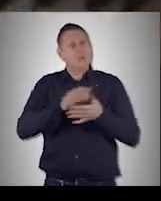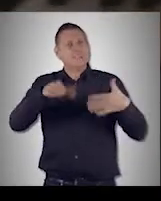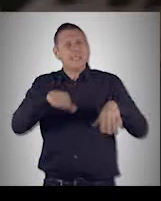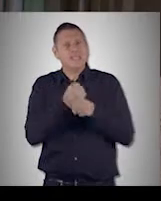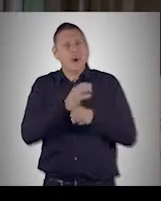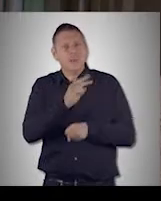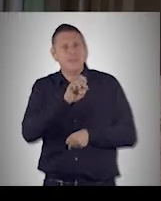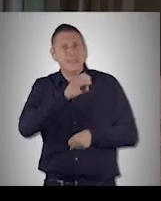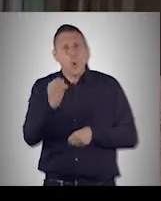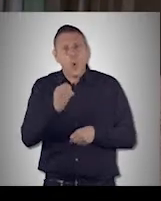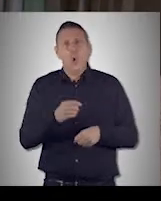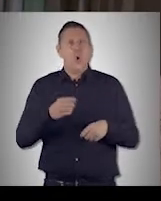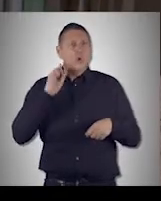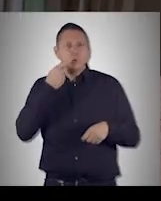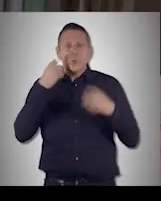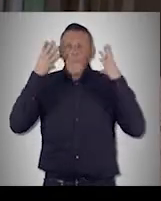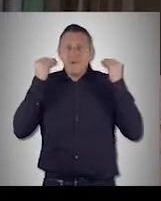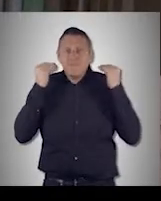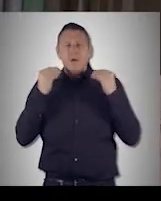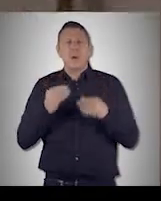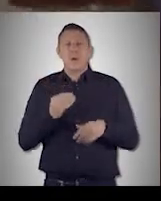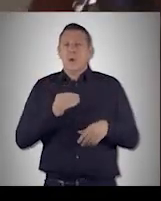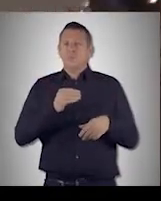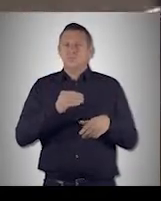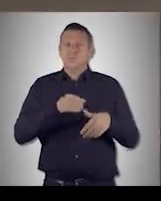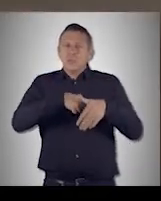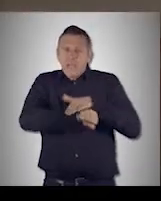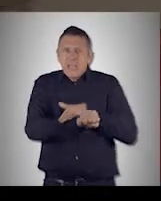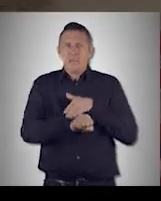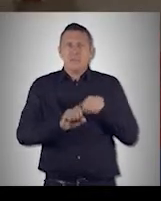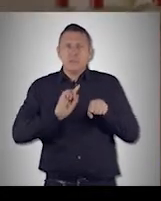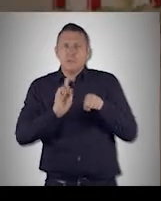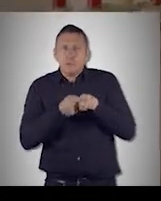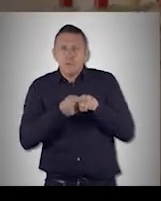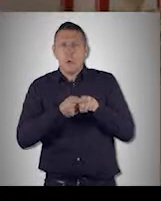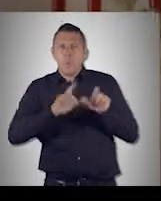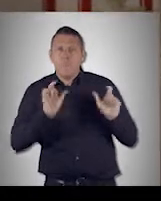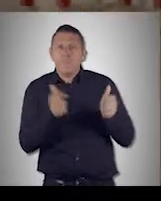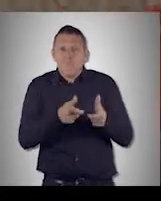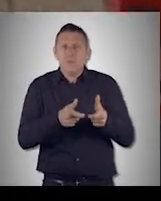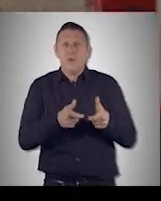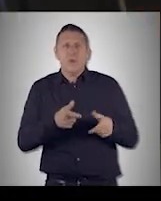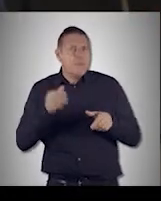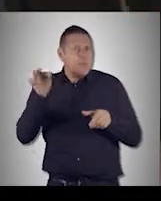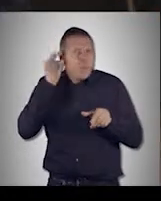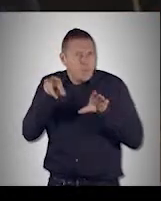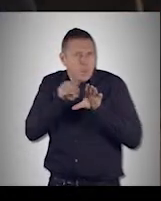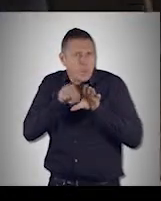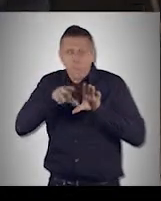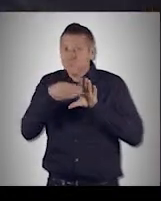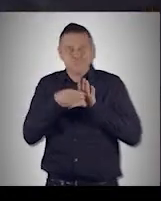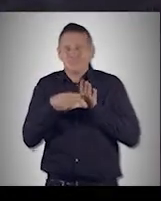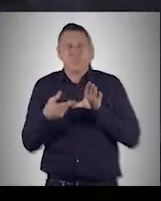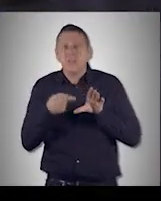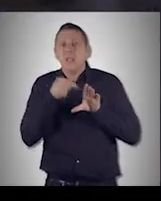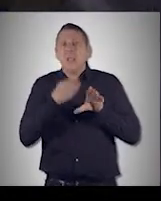et malentendant, il est atteint d'une surdité bilatérale profonde détectée à sa naissance, surdité dite de perception. À l'âge de 5 ans,